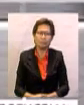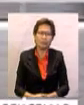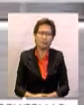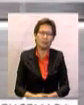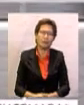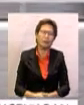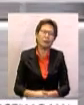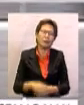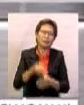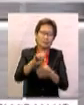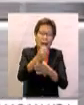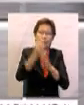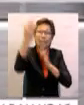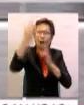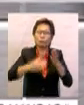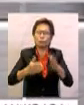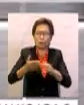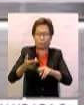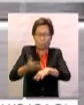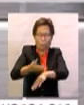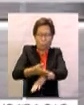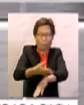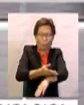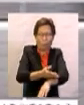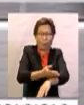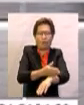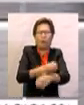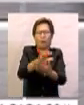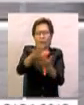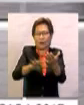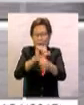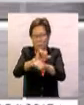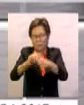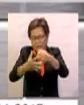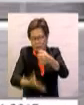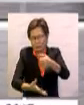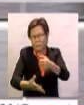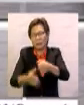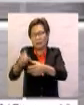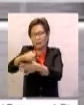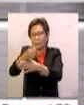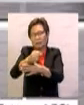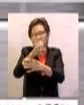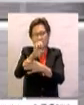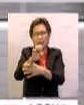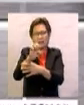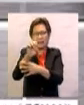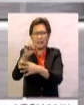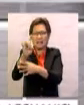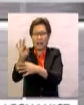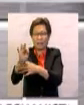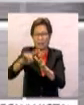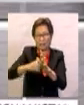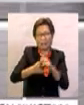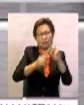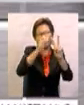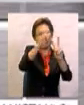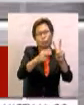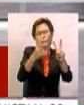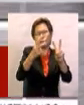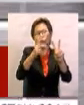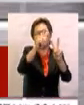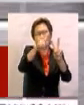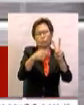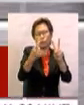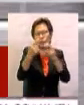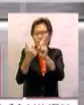Bursa Malaysia telah melakukan beberapa penambahbaikan terhadap rangka kerja dana dagangan saham ETF yang akan berkuat kuasa pada 2